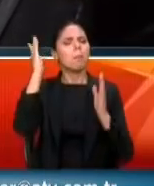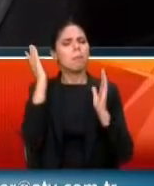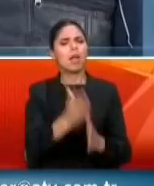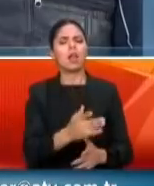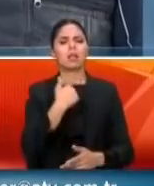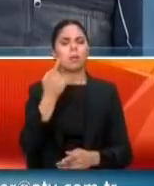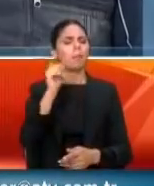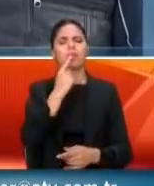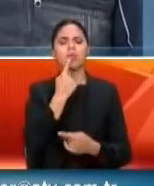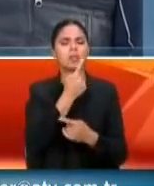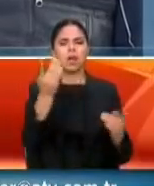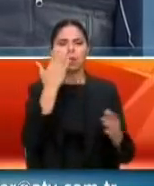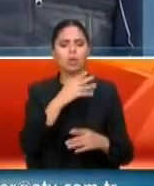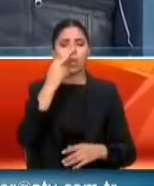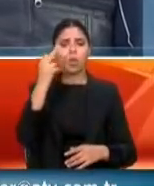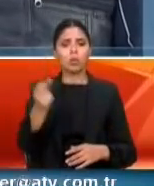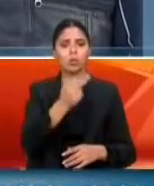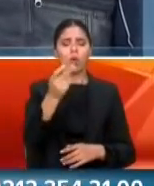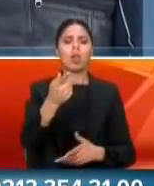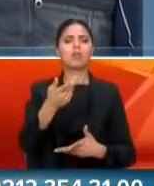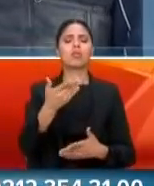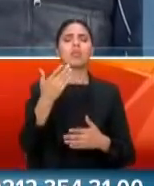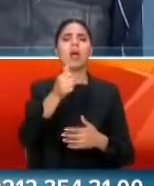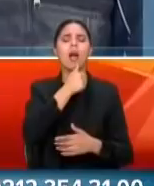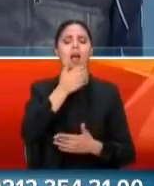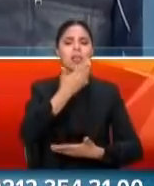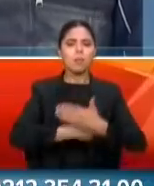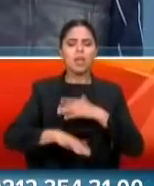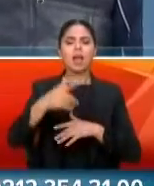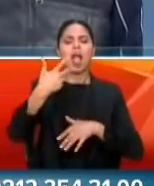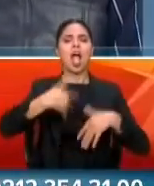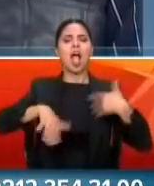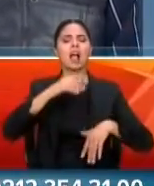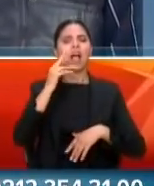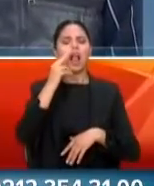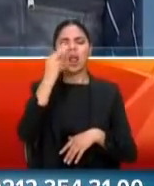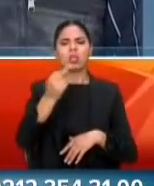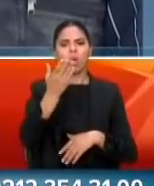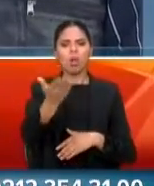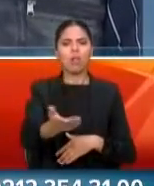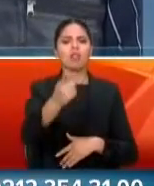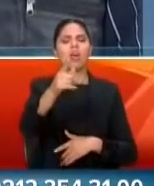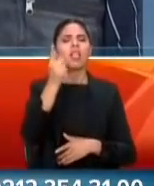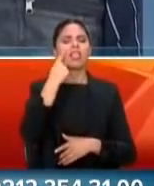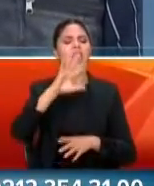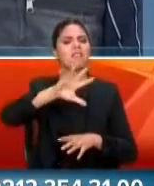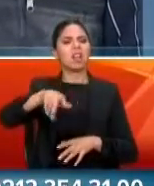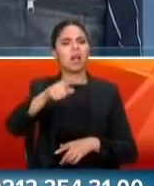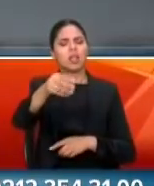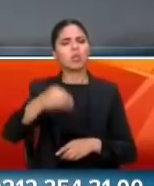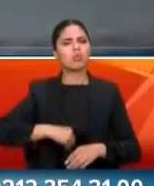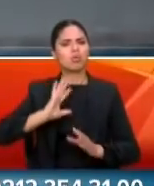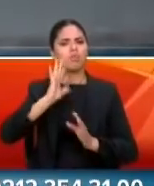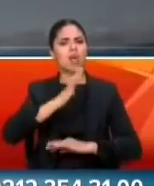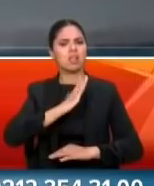diyeyim başka? Çünkü dolandırıcılıktan adam yaralamaya, engelli numarasıyla devleti kandırmaya kadar tam bir suç